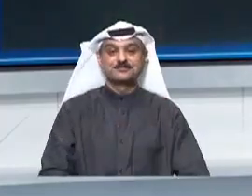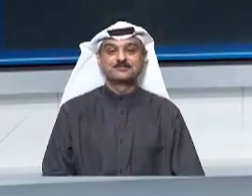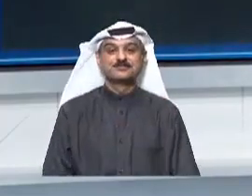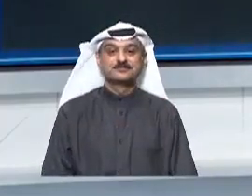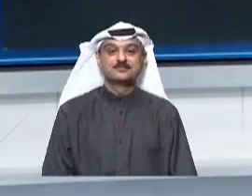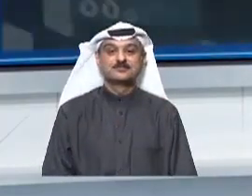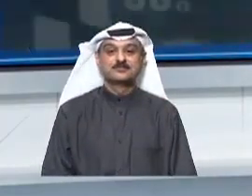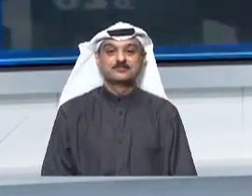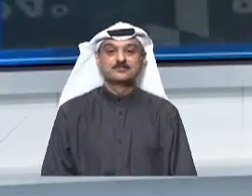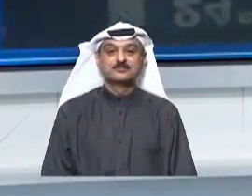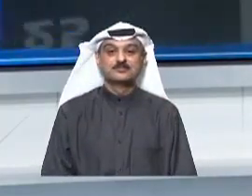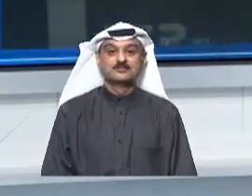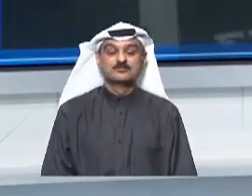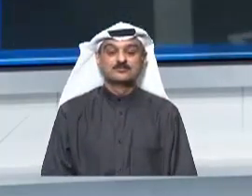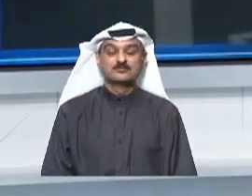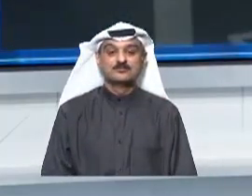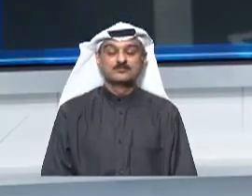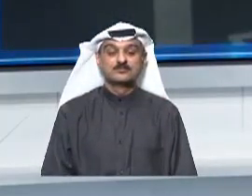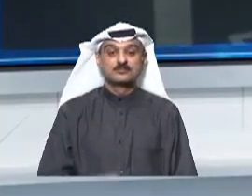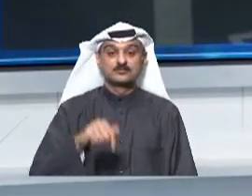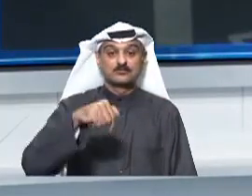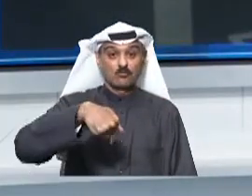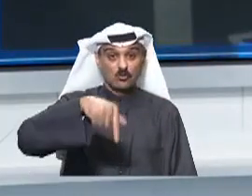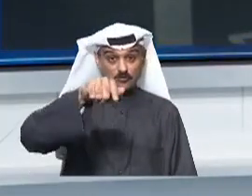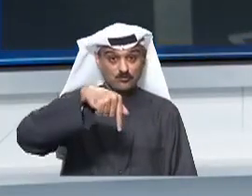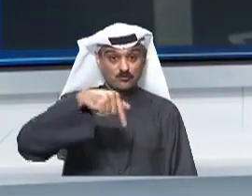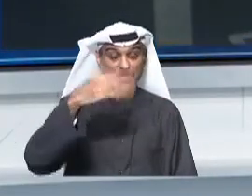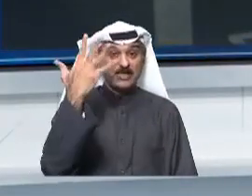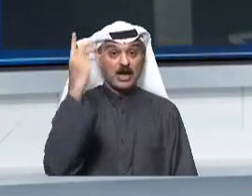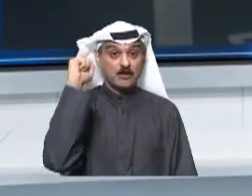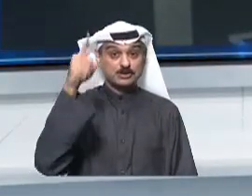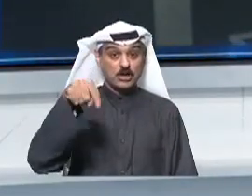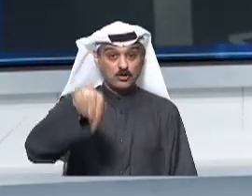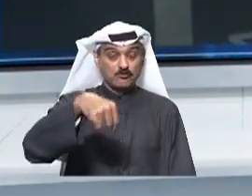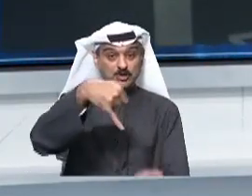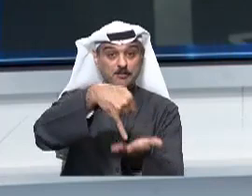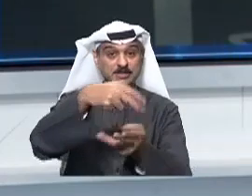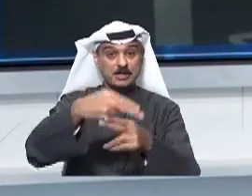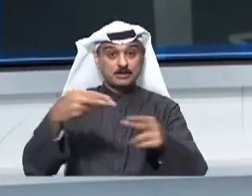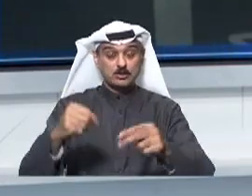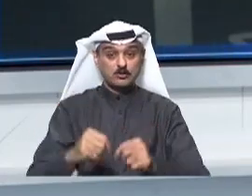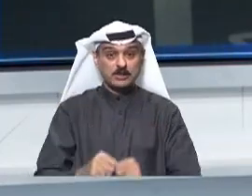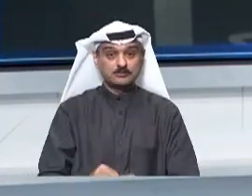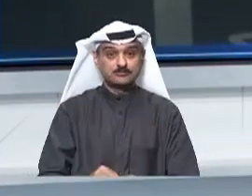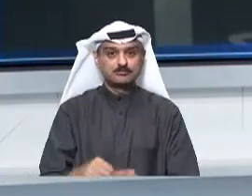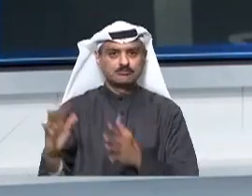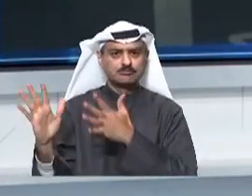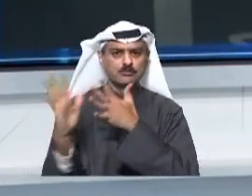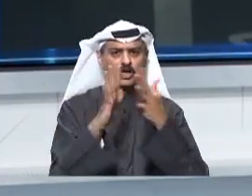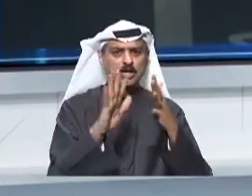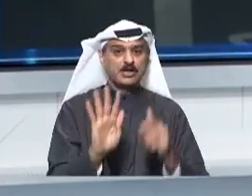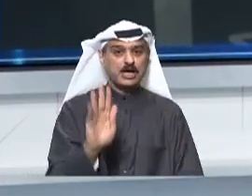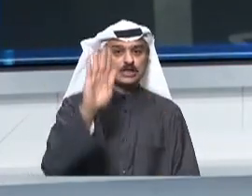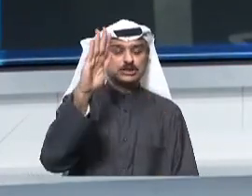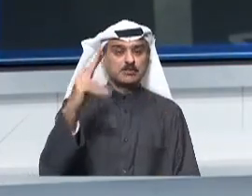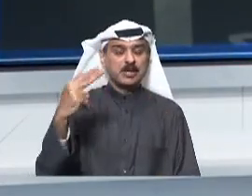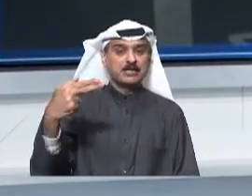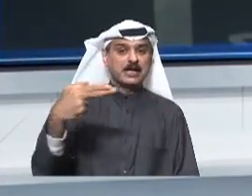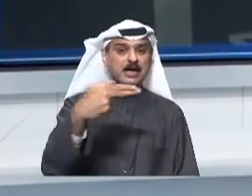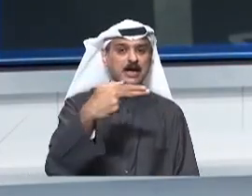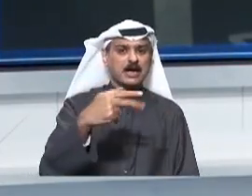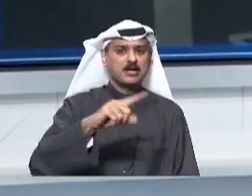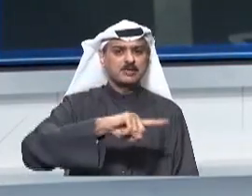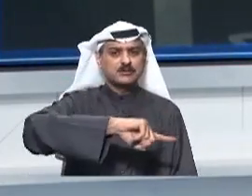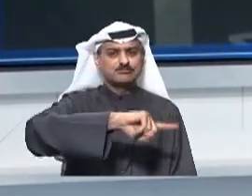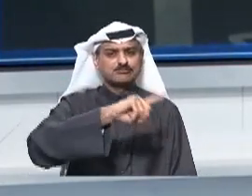4:51 دقيقة. الأجواء المتوقعة خلال 5 أيام قادمة على مدينة الكويت، استمرار رياح الشمالية الغربية معنا يوم الأثنين سرعتها ما بين 10